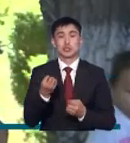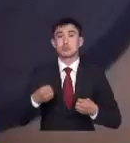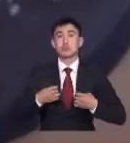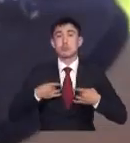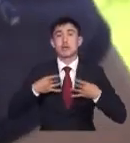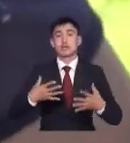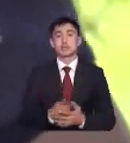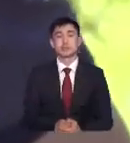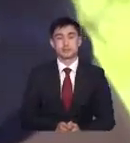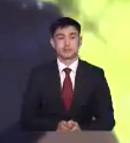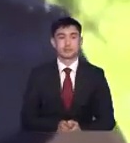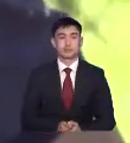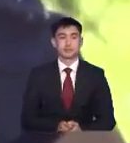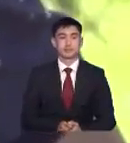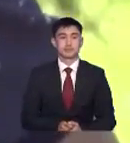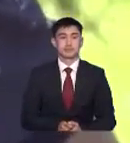праздником.